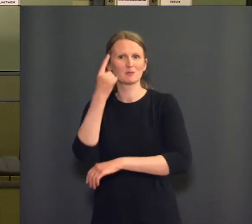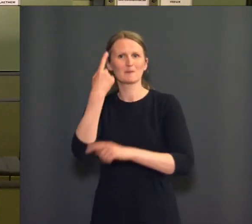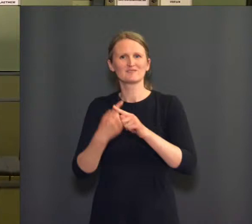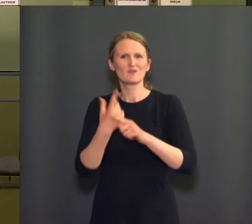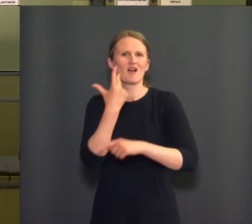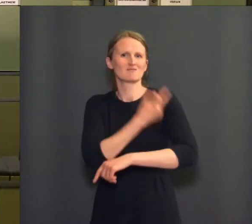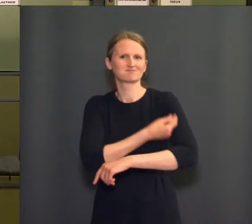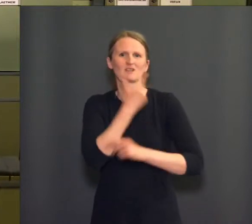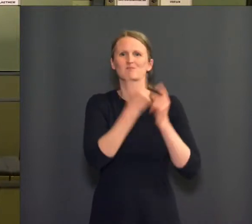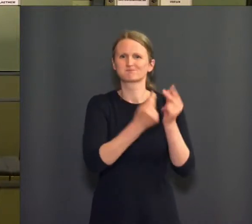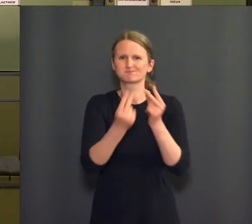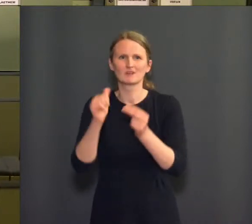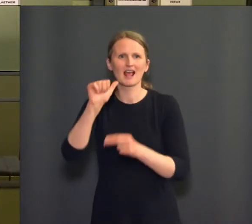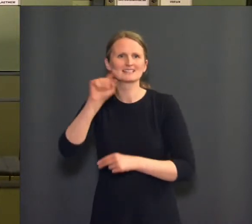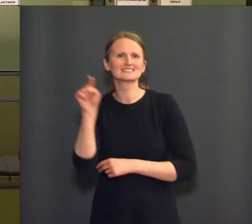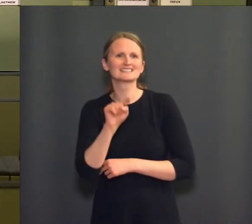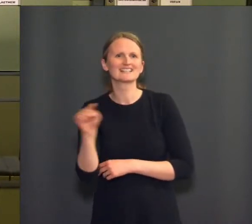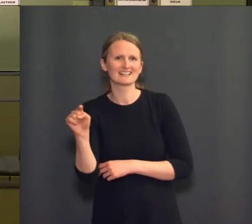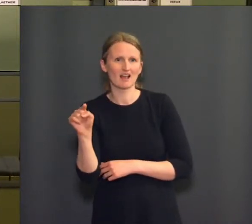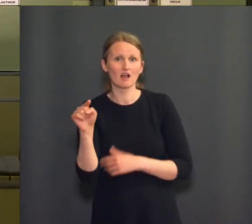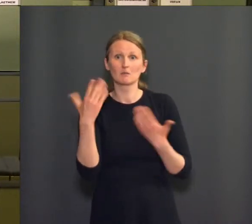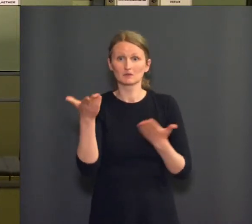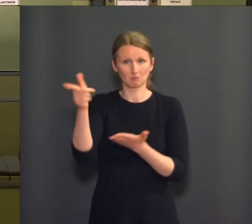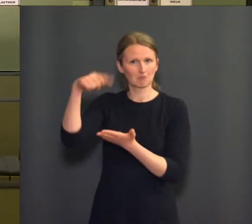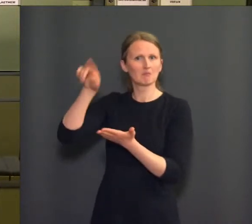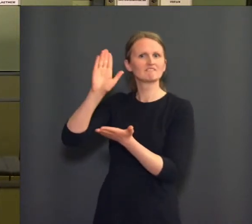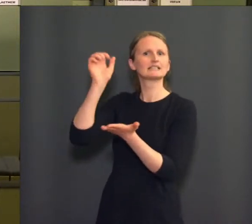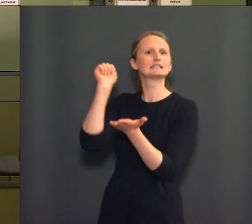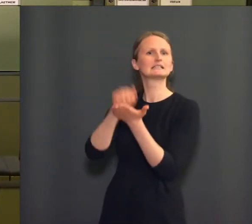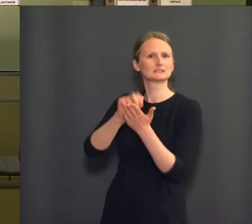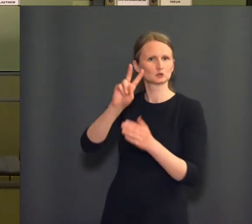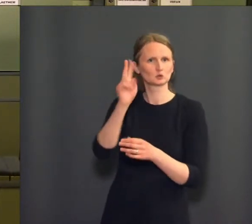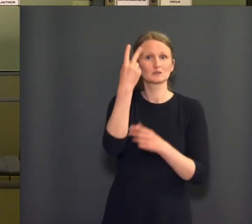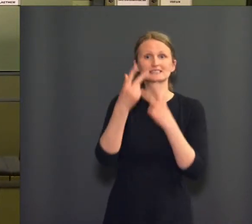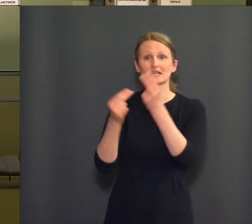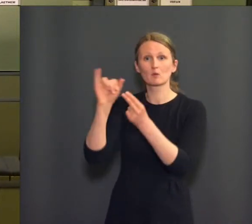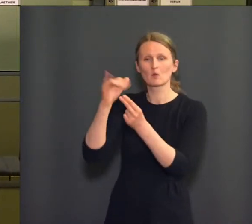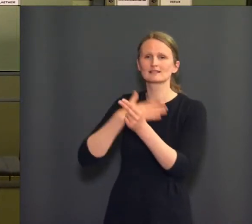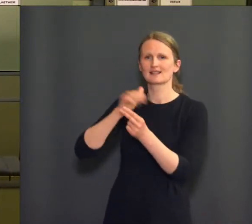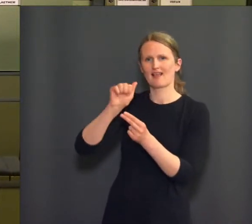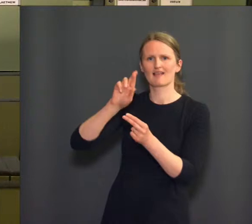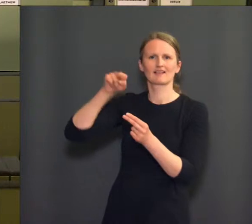été AstraZeneca. Que va-t-on faire en Belgique?